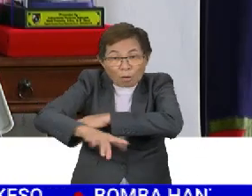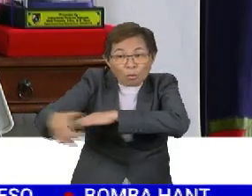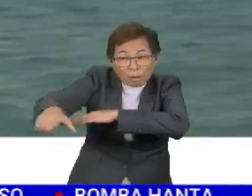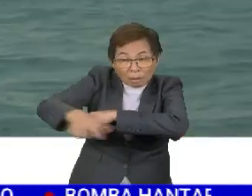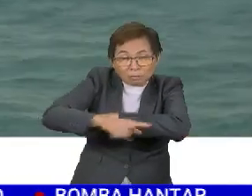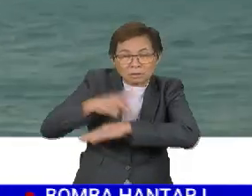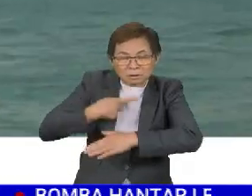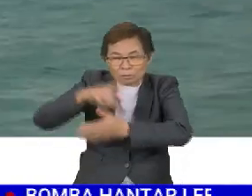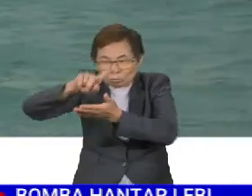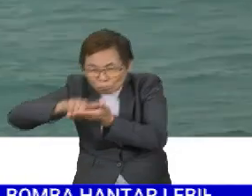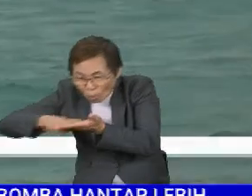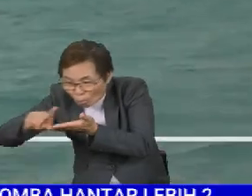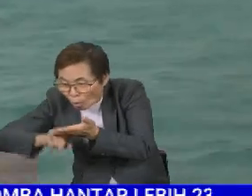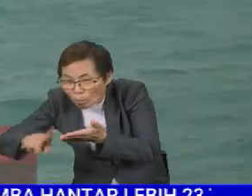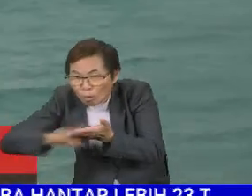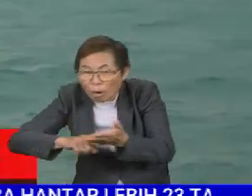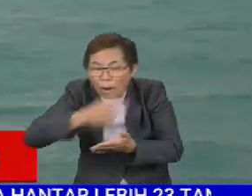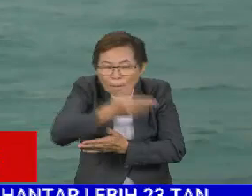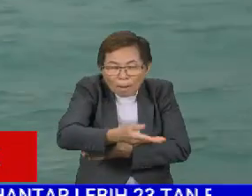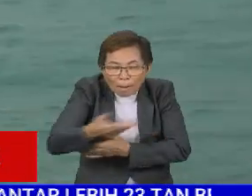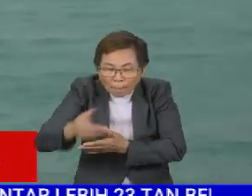pemeriksaan ke atas peralatan